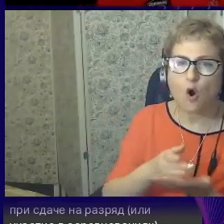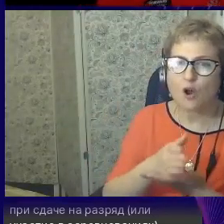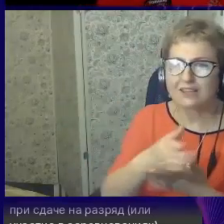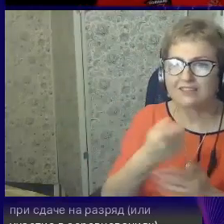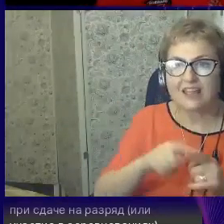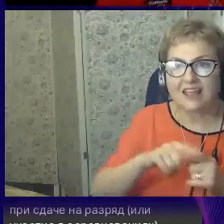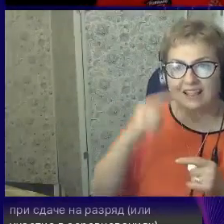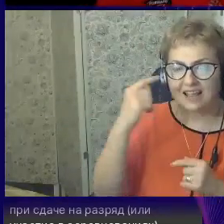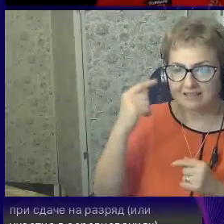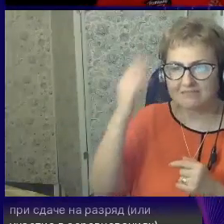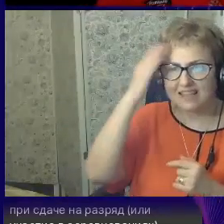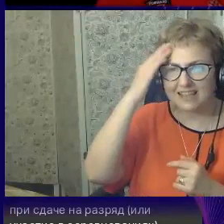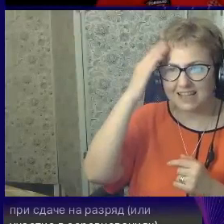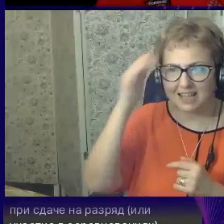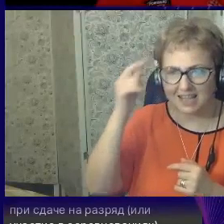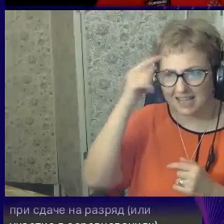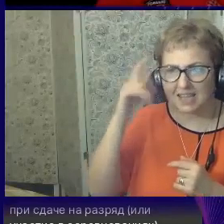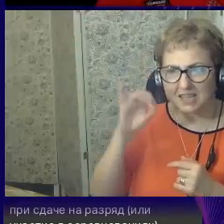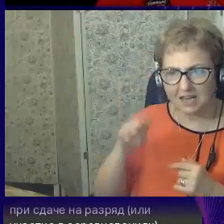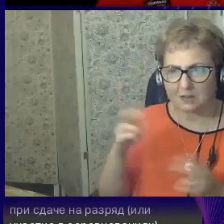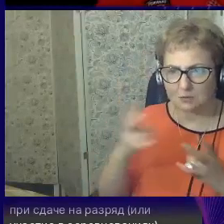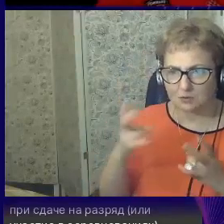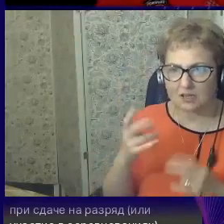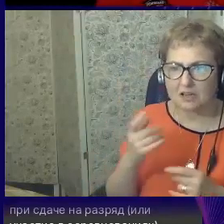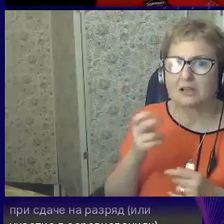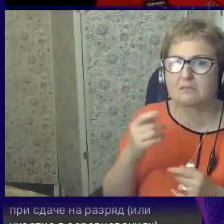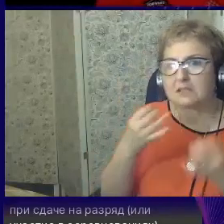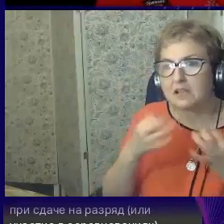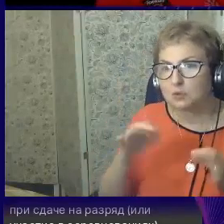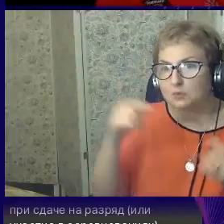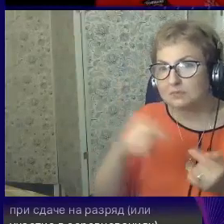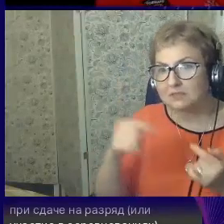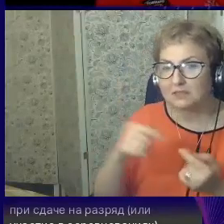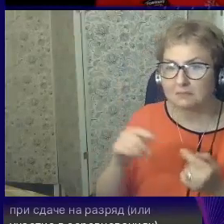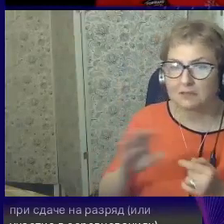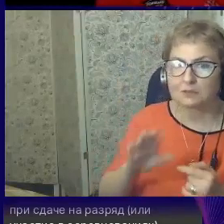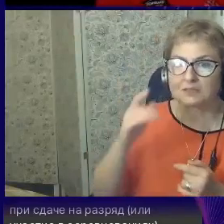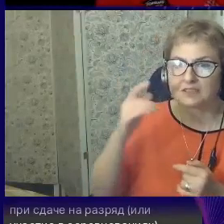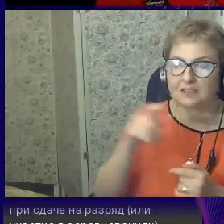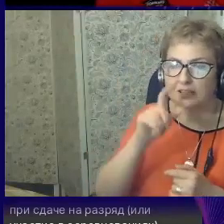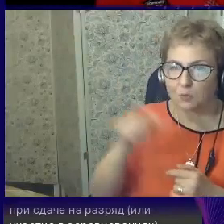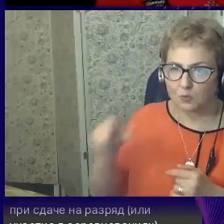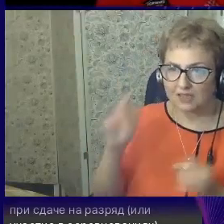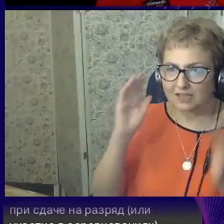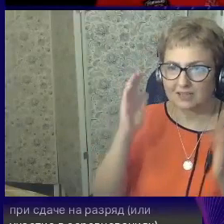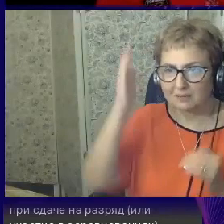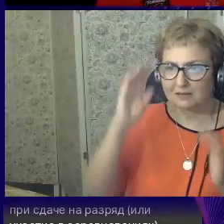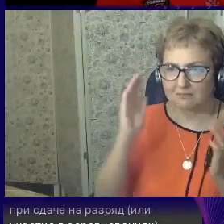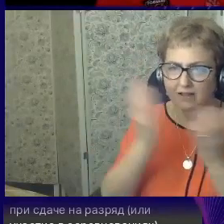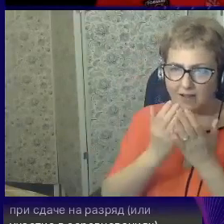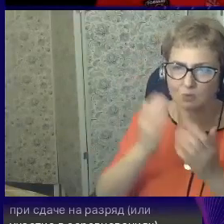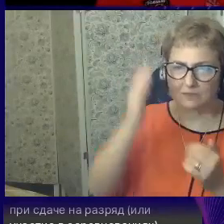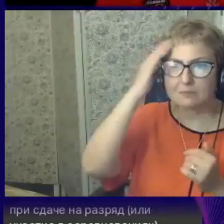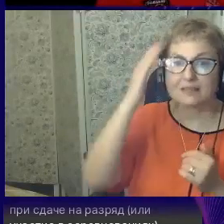спорта, и насколько будет он доступен для ребят с ментальными особенностями – для меня было очень переживательно.